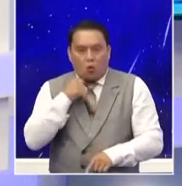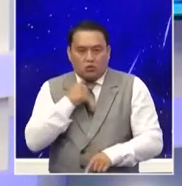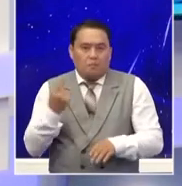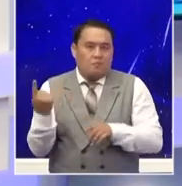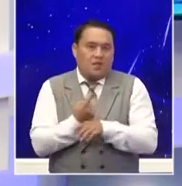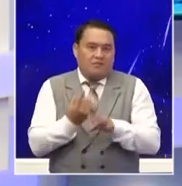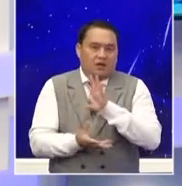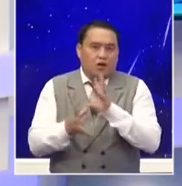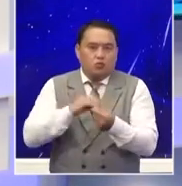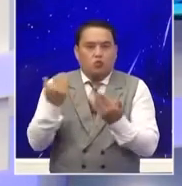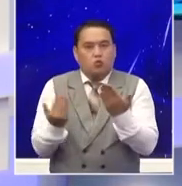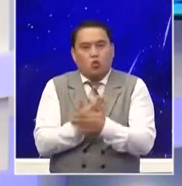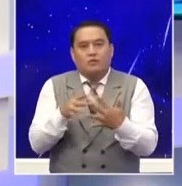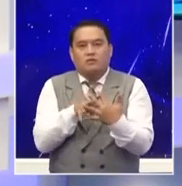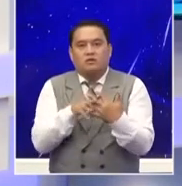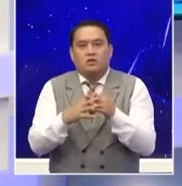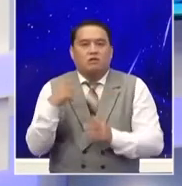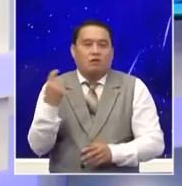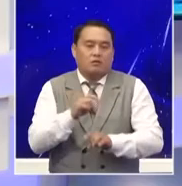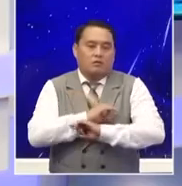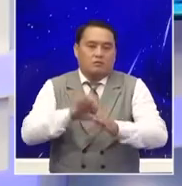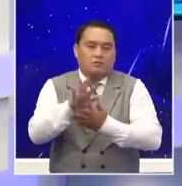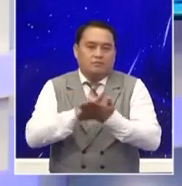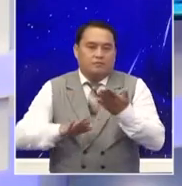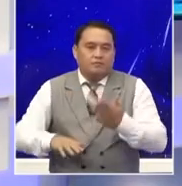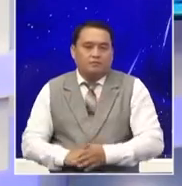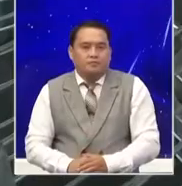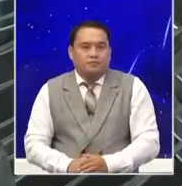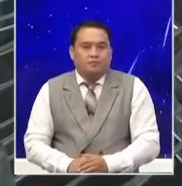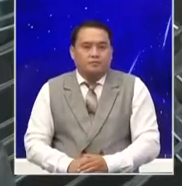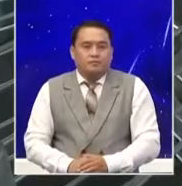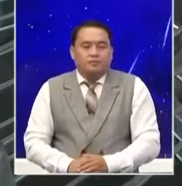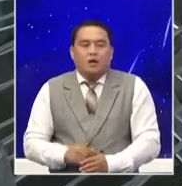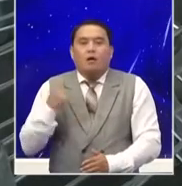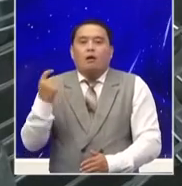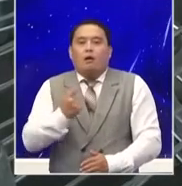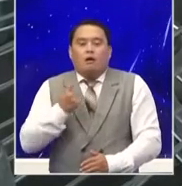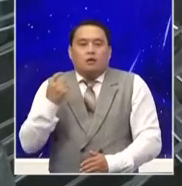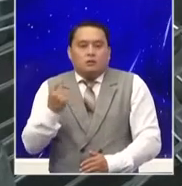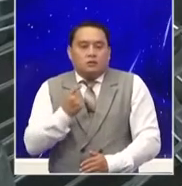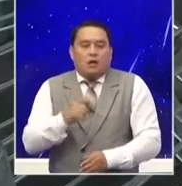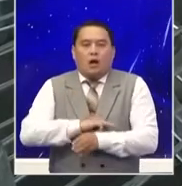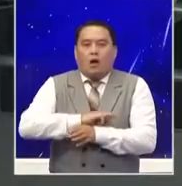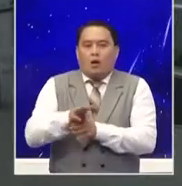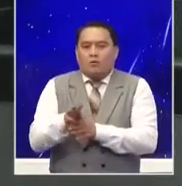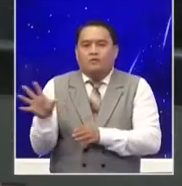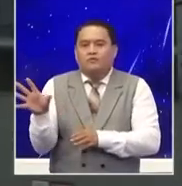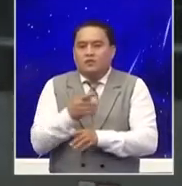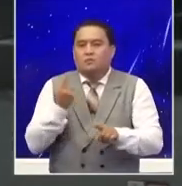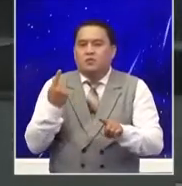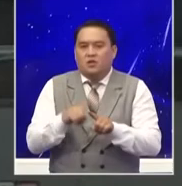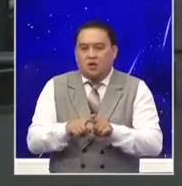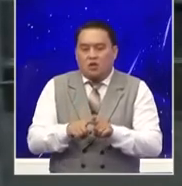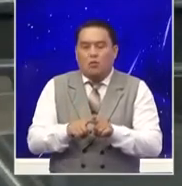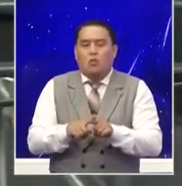первых результатах и инновациях в сельском хозяйстве расскажет Алексей Цой. Хозяйство «Кокталагра» оснащено по последнему слову техники,